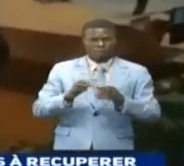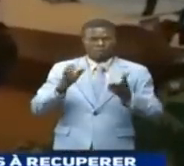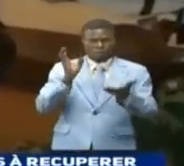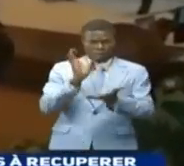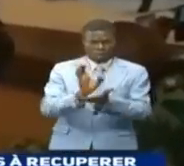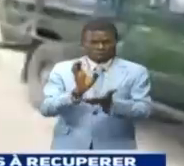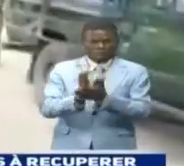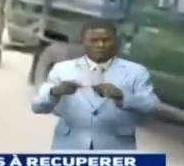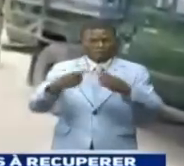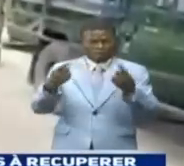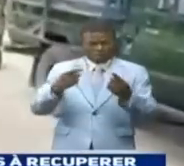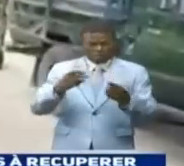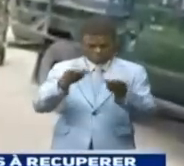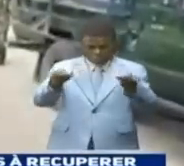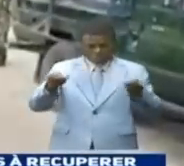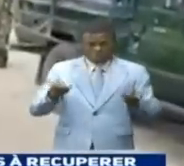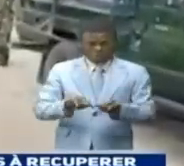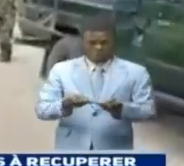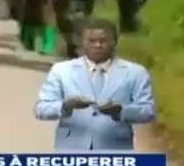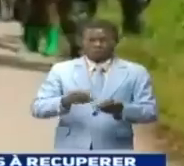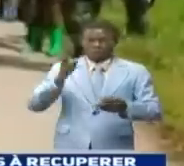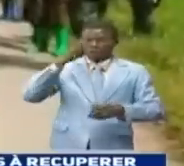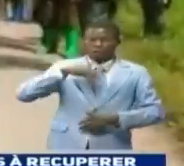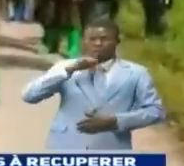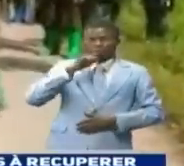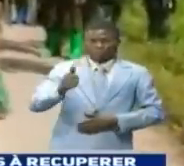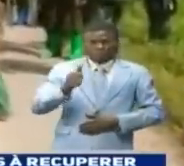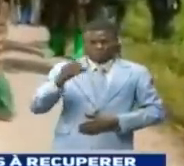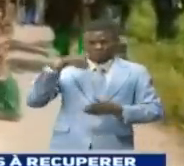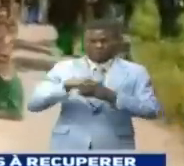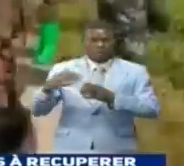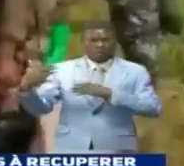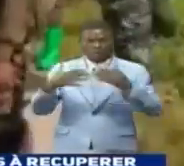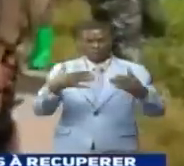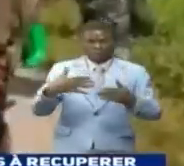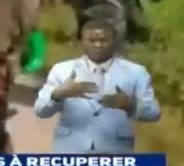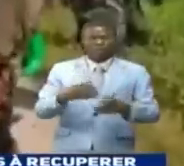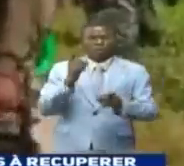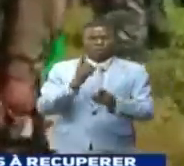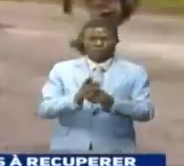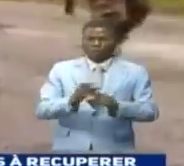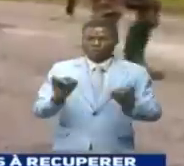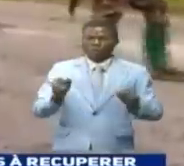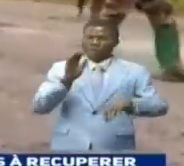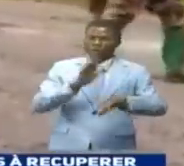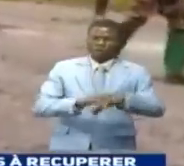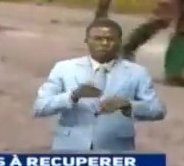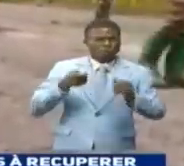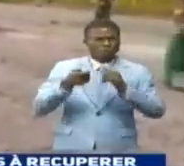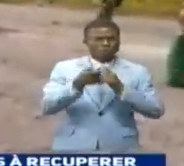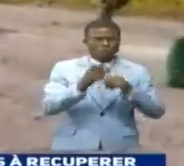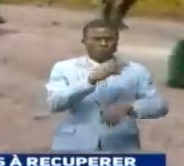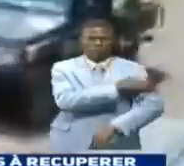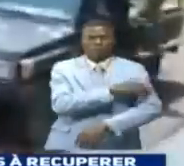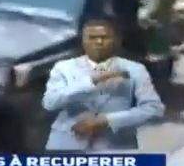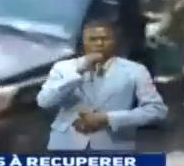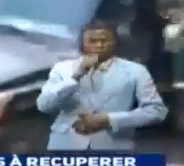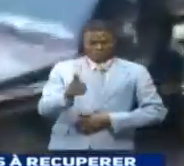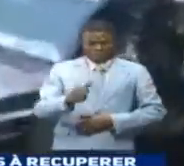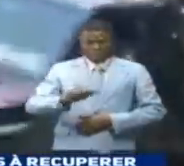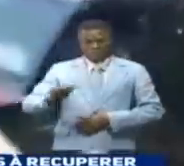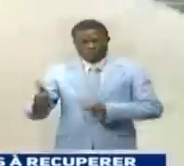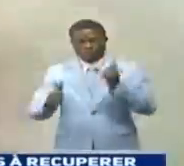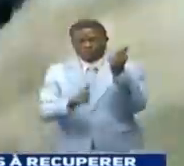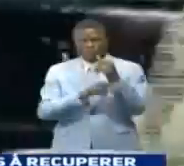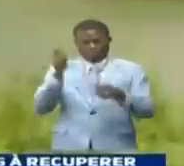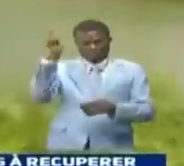positions ennemies est utilisée pour ne pas rater l'objectif dans cette bataille et ne pas faire de victimes civiles. Certaines agglomérations jadis sous occupation terroriste